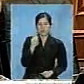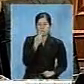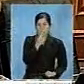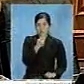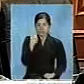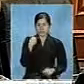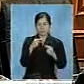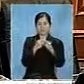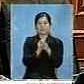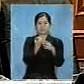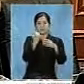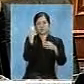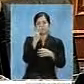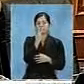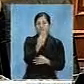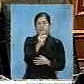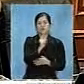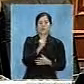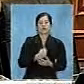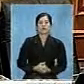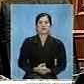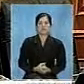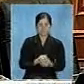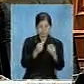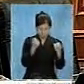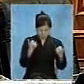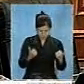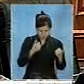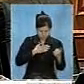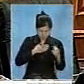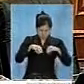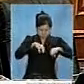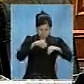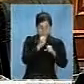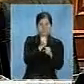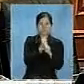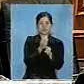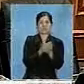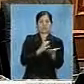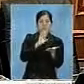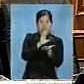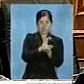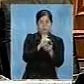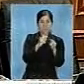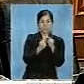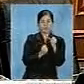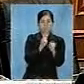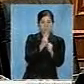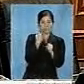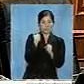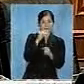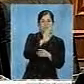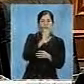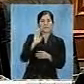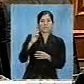สักจำนวนหนึ่งเพื่อที่ได้กราบเรียนว่าสิ่งที่เรากำลังดำเนินการกันในงบประมาณประจำปีขณะนี้นะครับเป็นส่วนสำคัญ